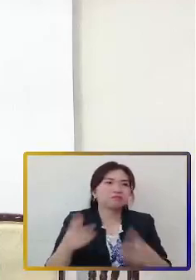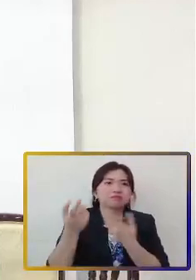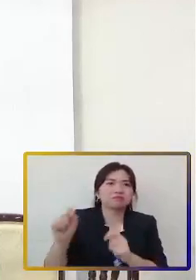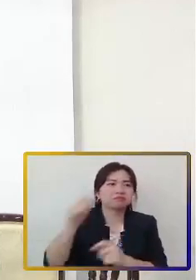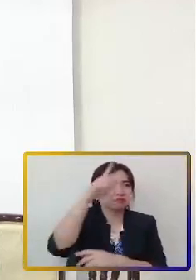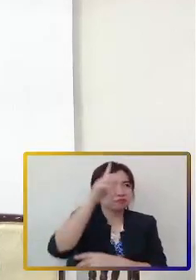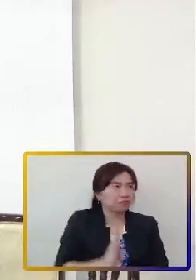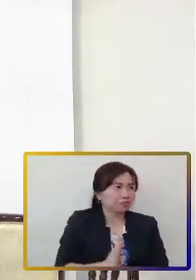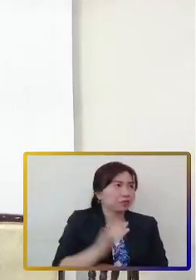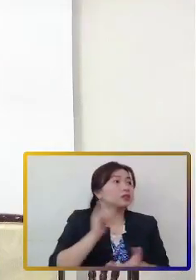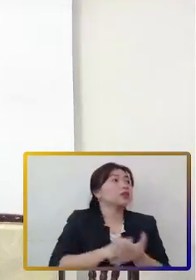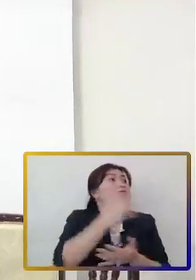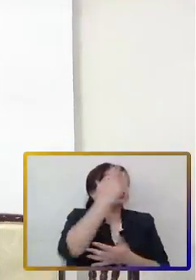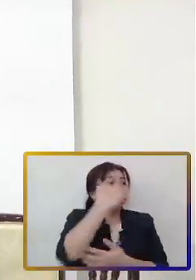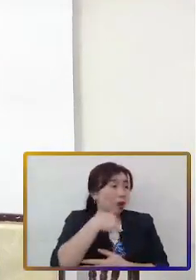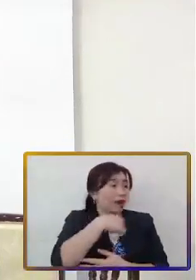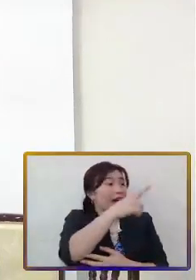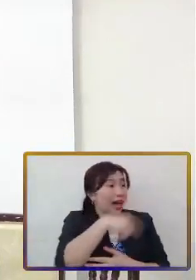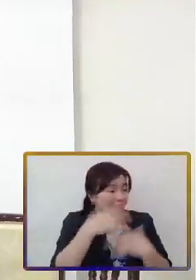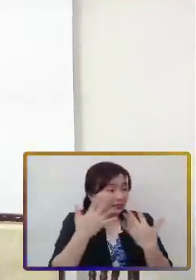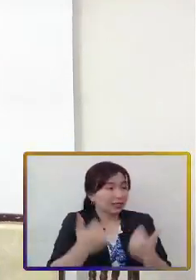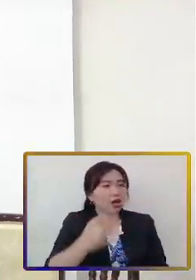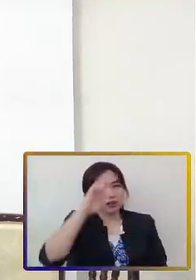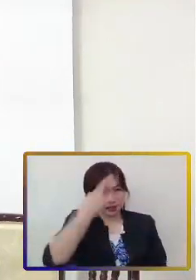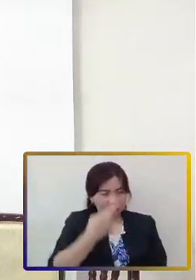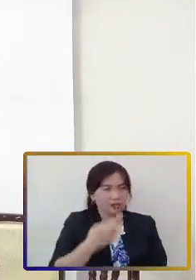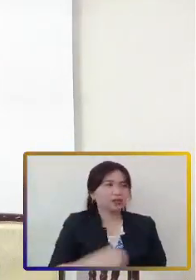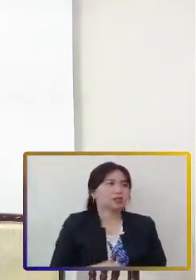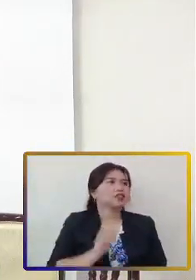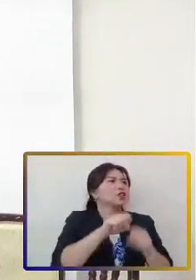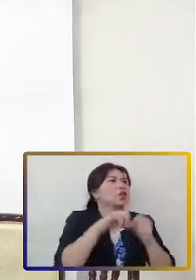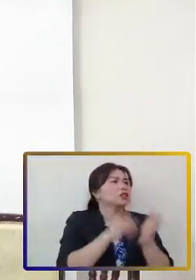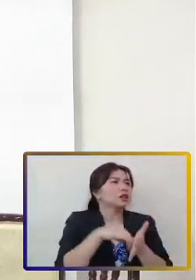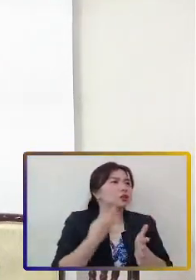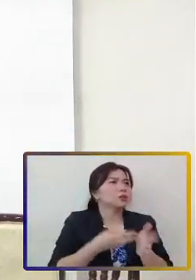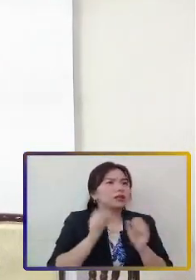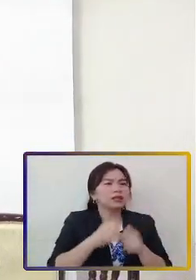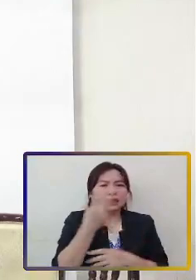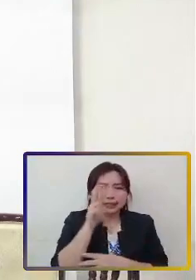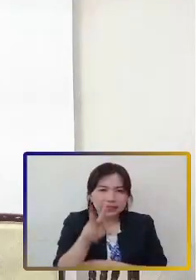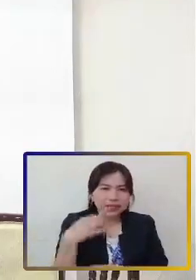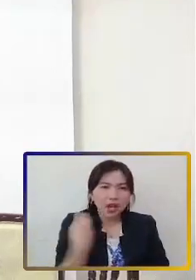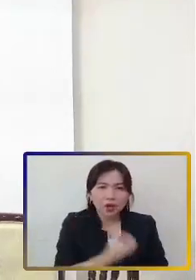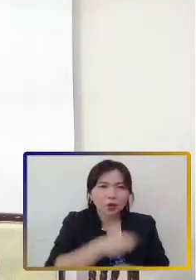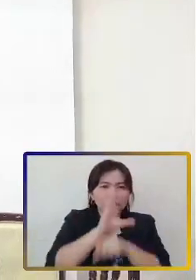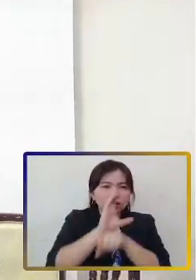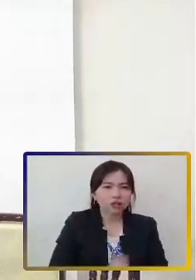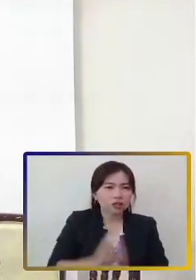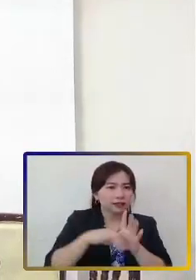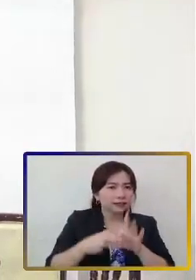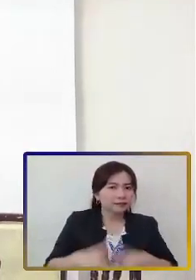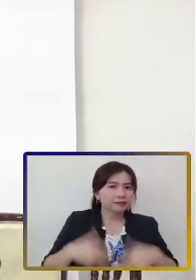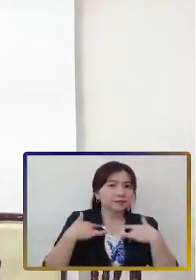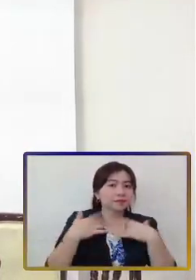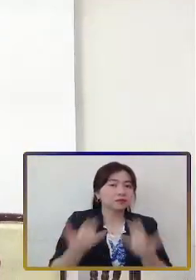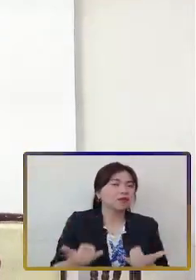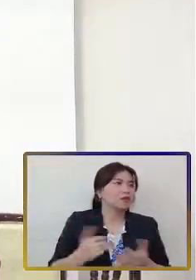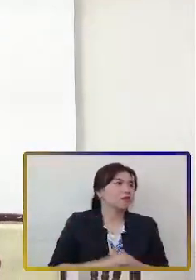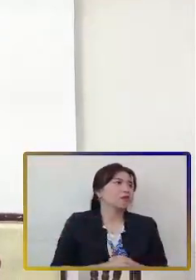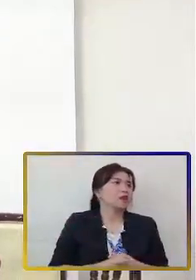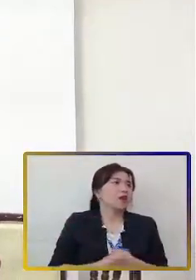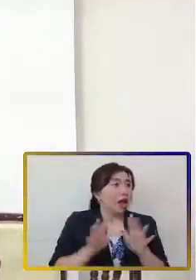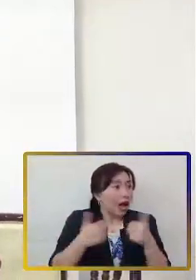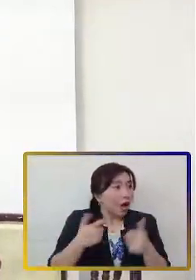pinapaalala at dinadala Sain sa atin ang mensahe na ito para muling makita po natin ang ating katayuan sa umaga po na na ito gaano tayo